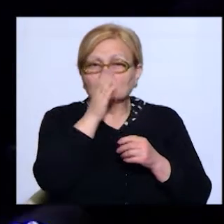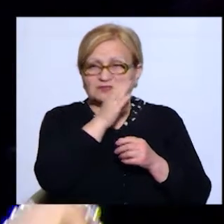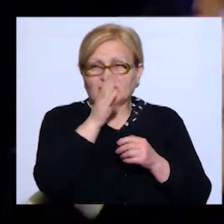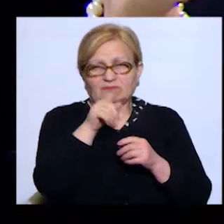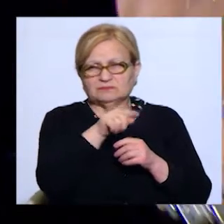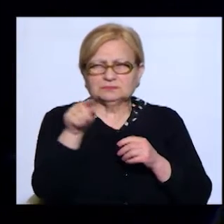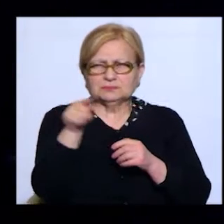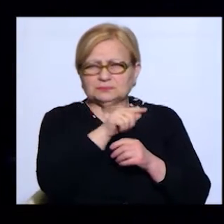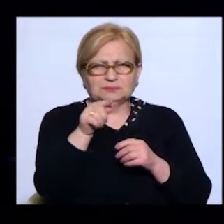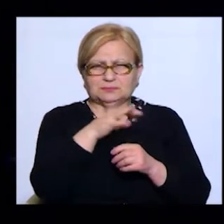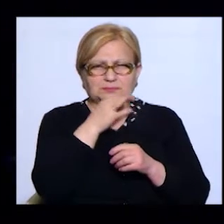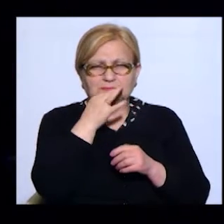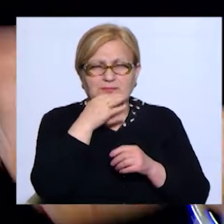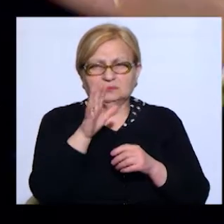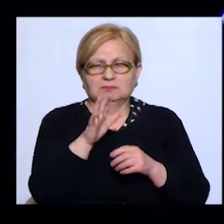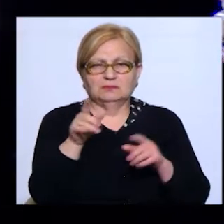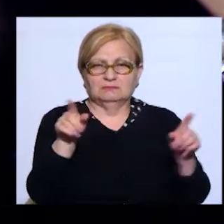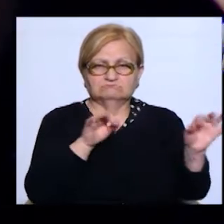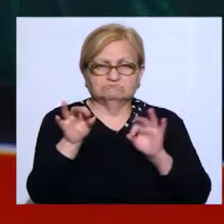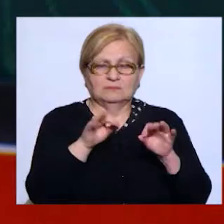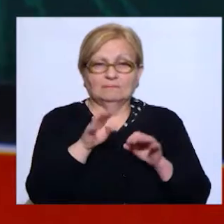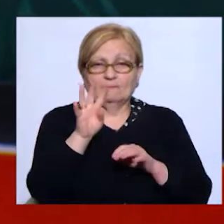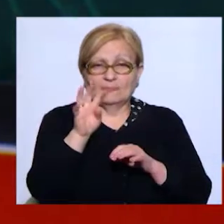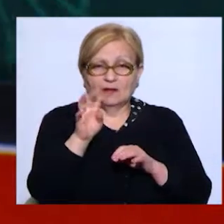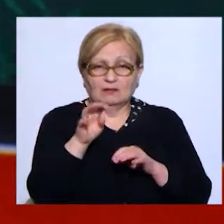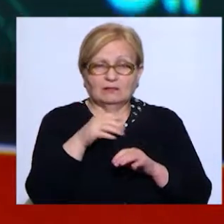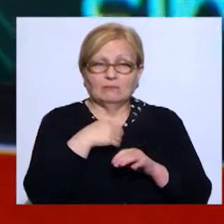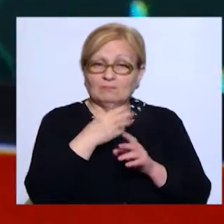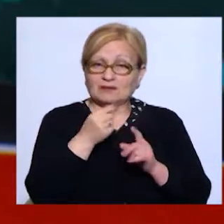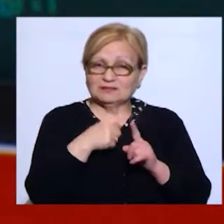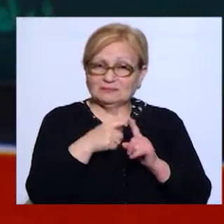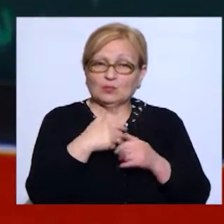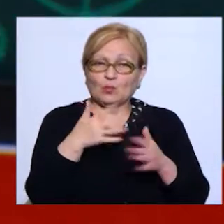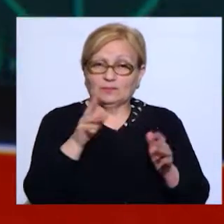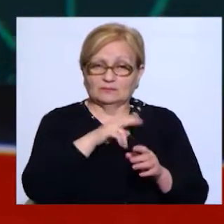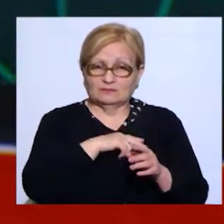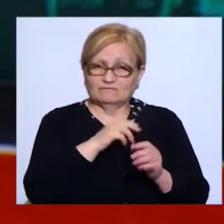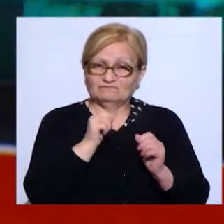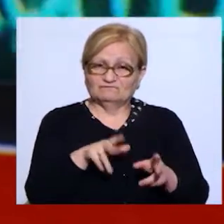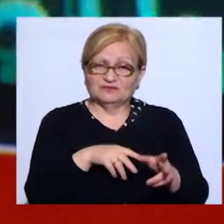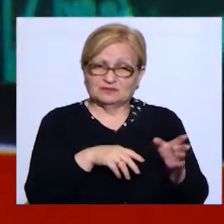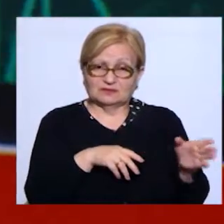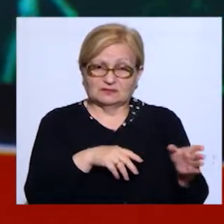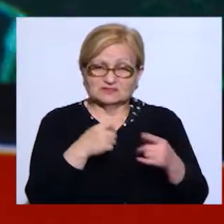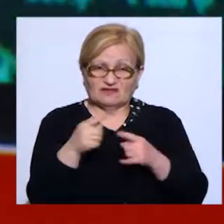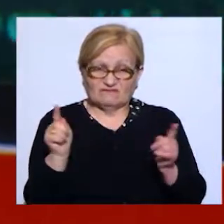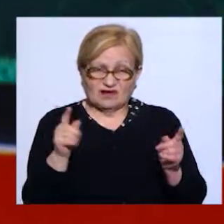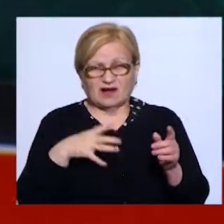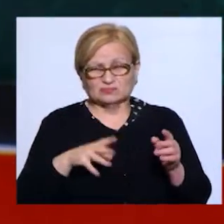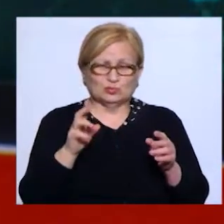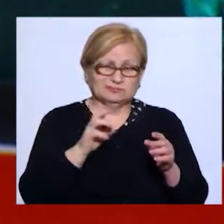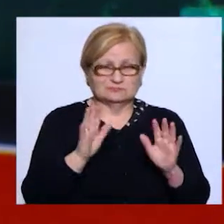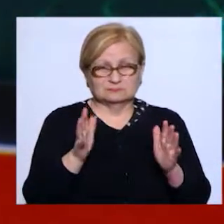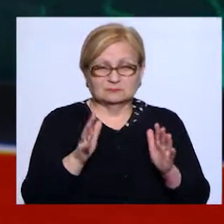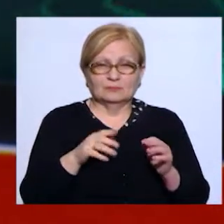ბავშვი, თქვათ 1000-დან 400-ს მამითხრა, რომ მე მათემატიკა უფრო მიყვარს ვიდრე დანარჩენი საგნები და მე